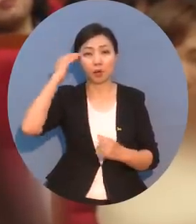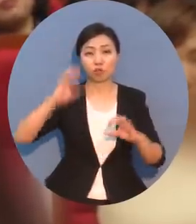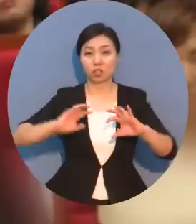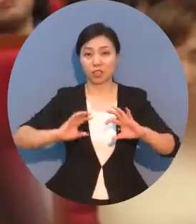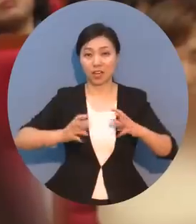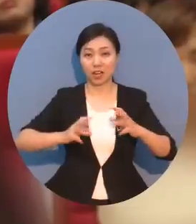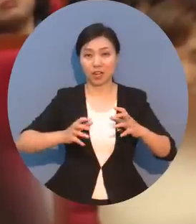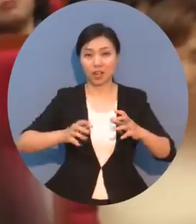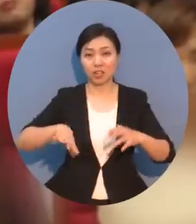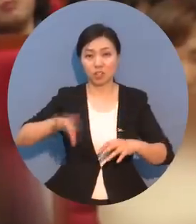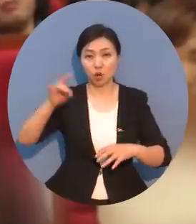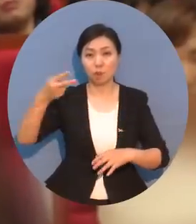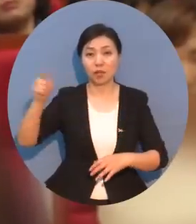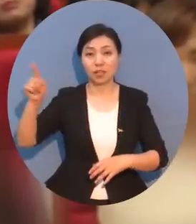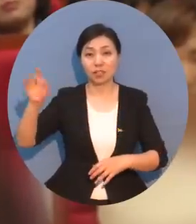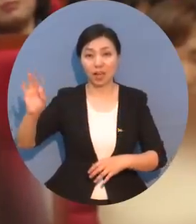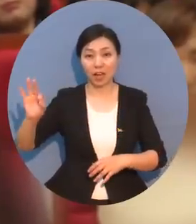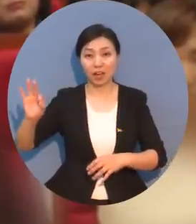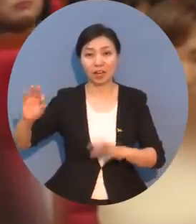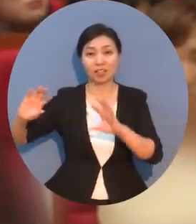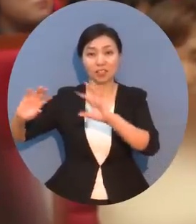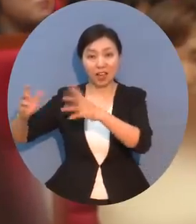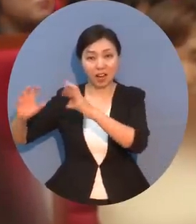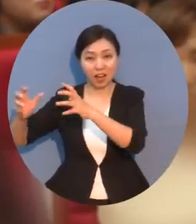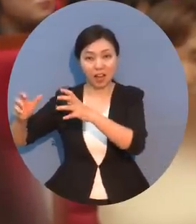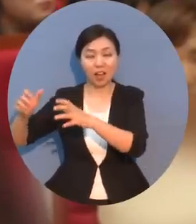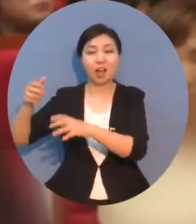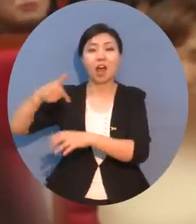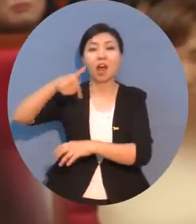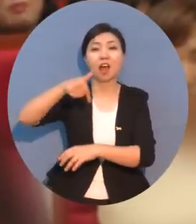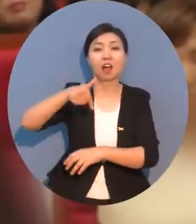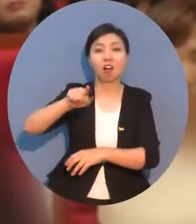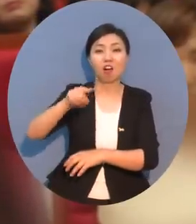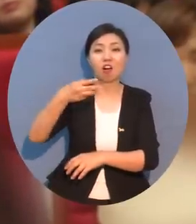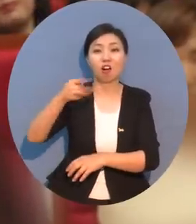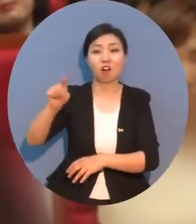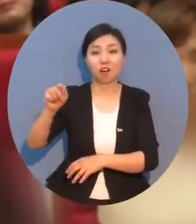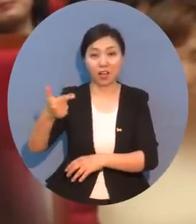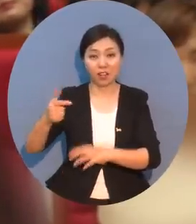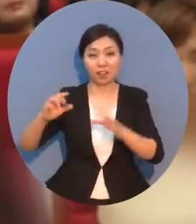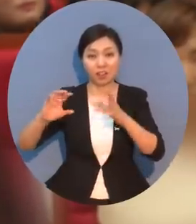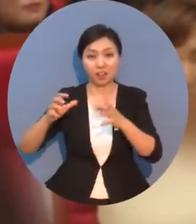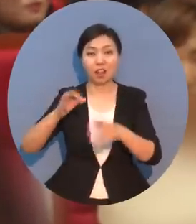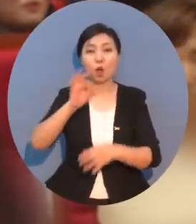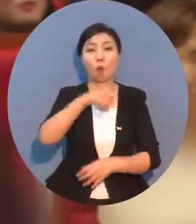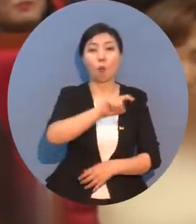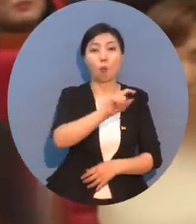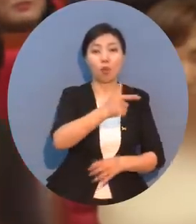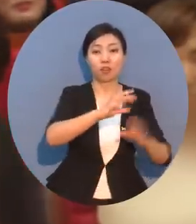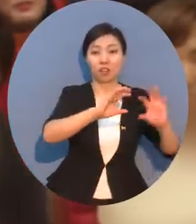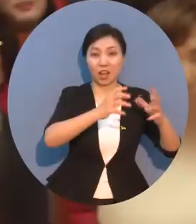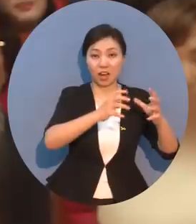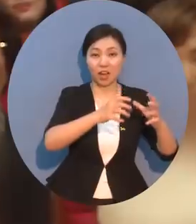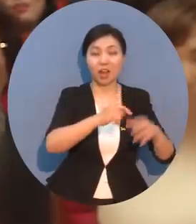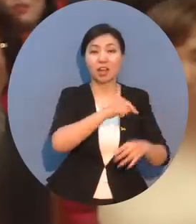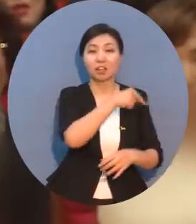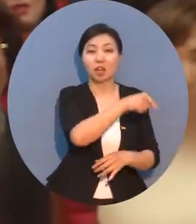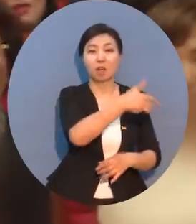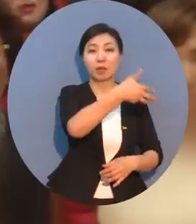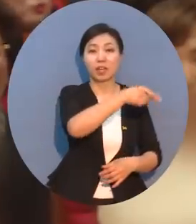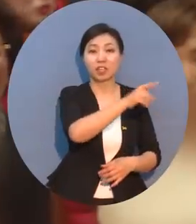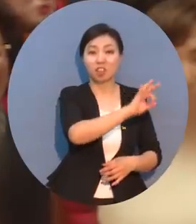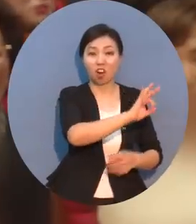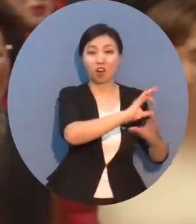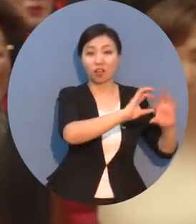우리나라가 처음에 당나라 그다음에 이제 거란 그다음에 원나라 청